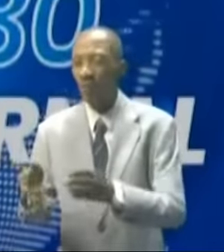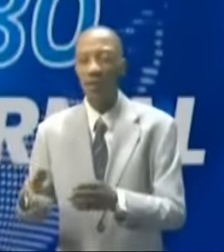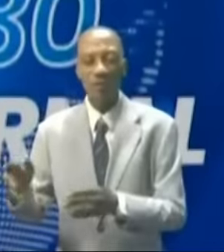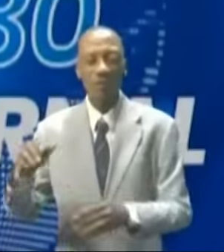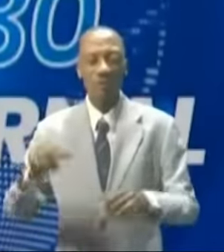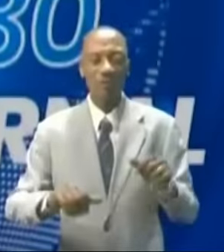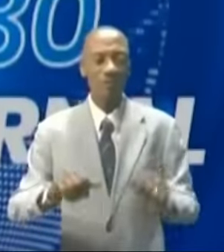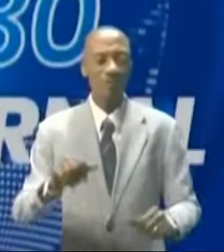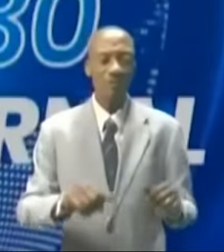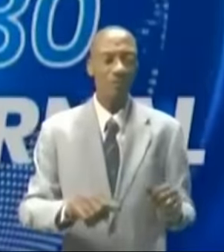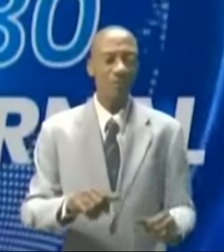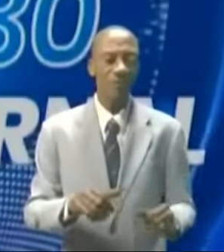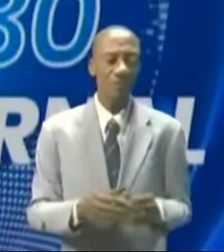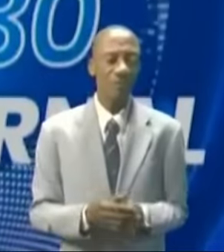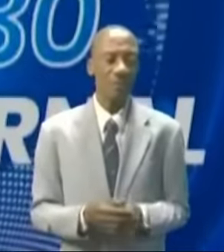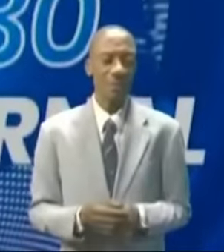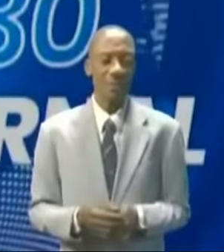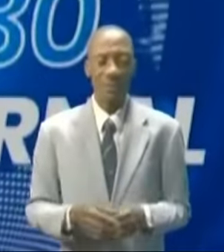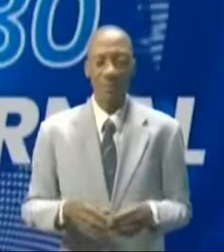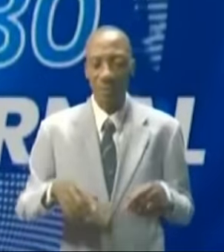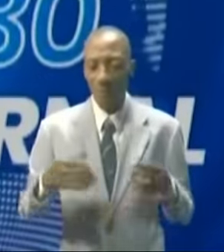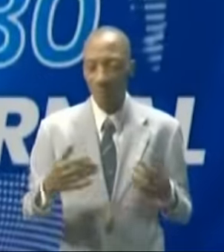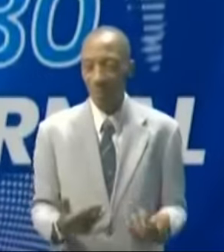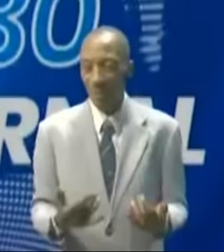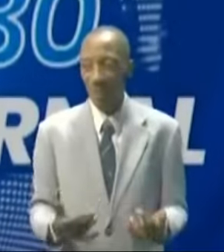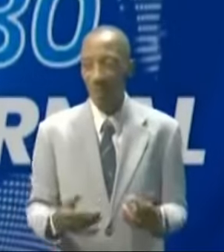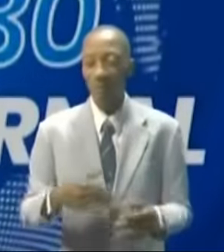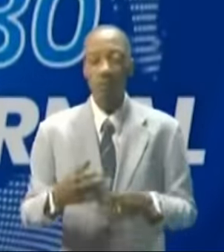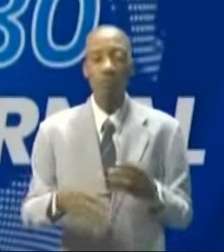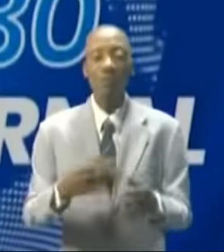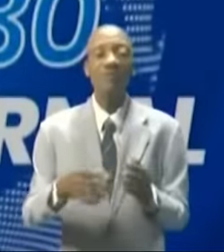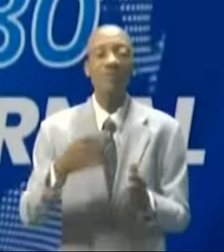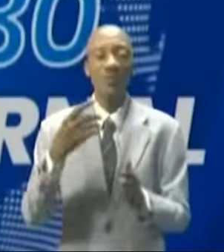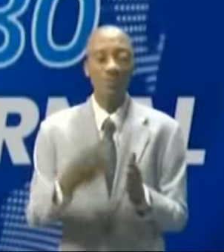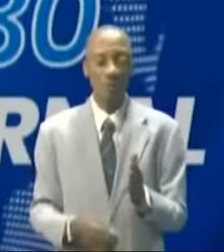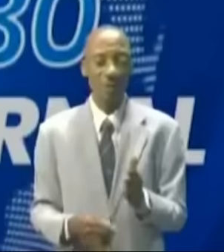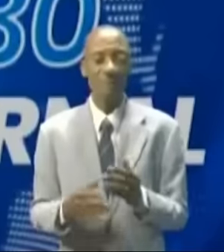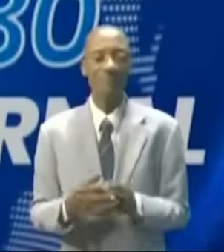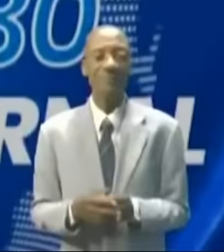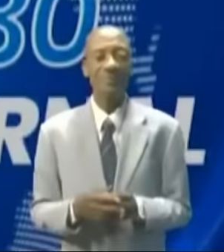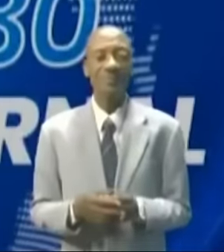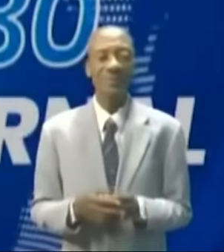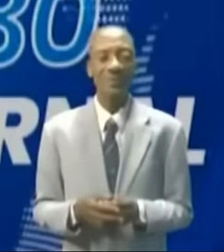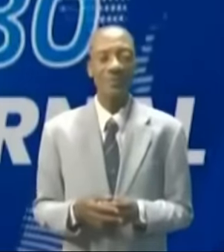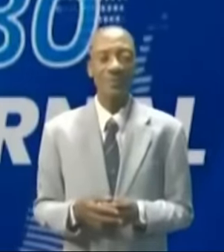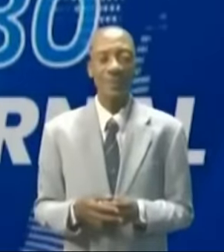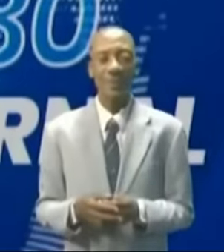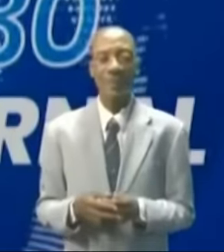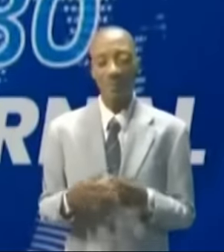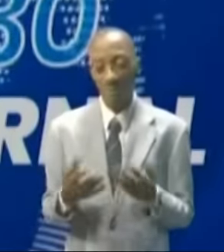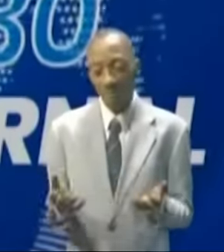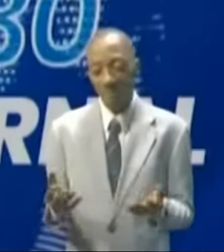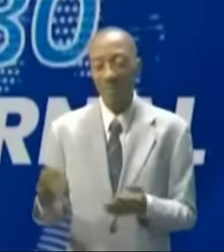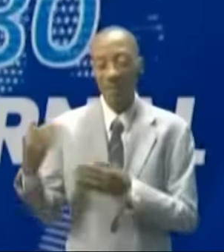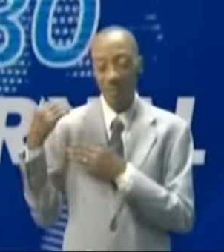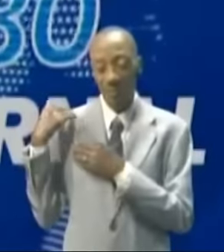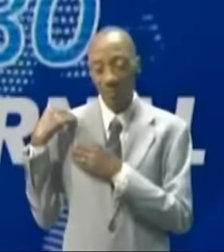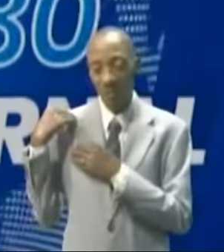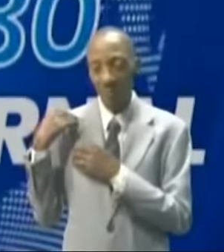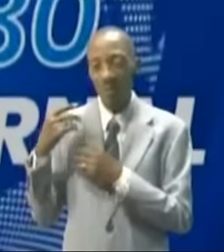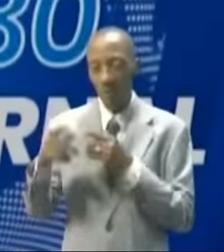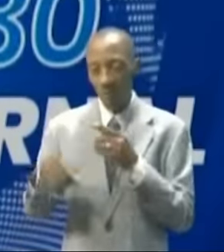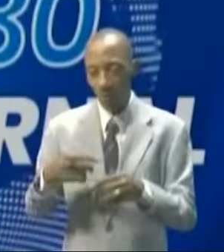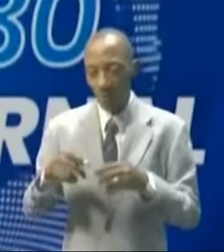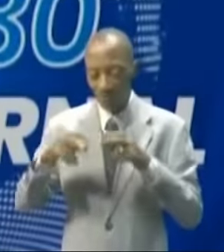de s'approvisionner en chaises, lits et pupitres pour les écoles de la ville montagneuse. Ricardo Bambeka